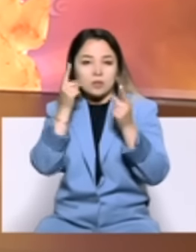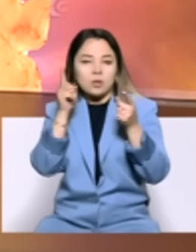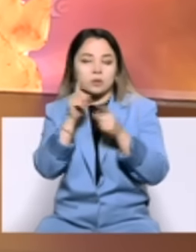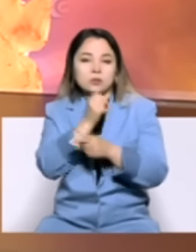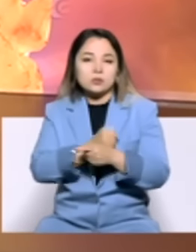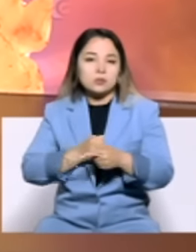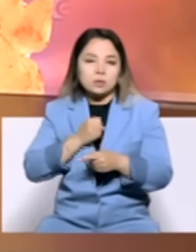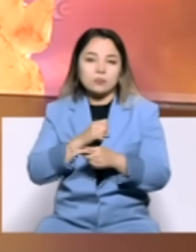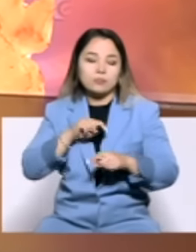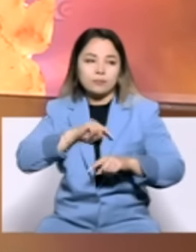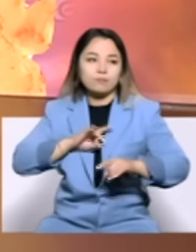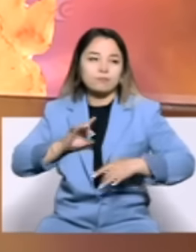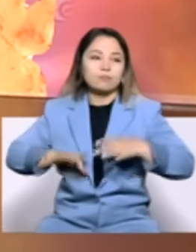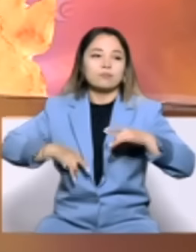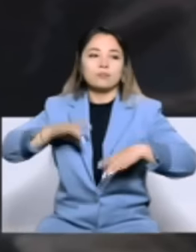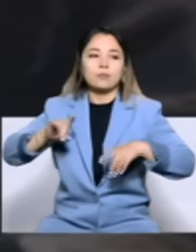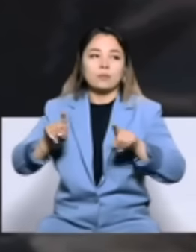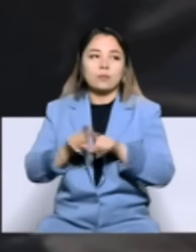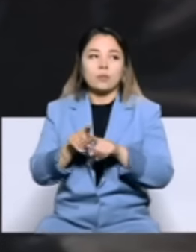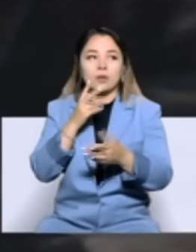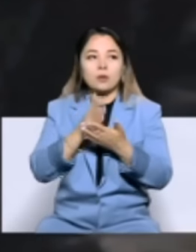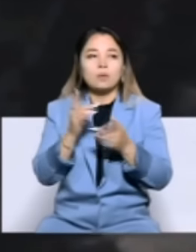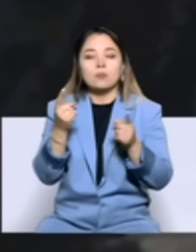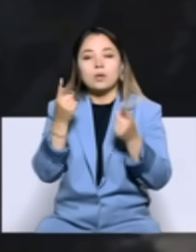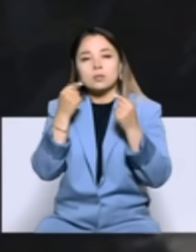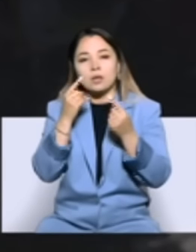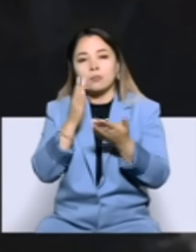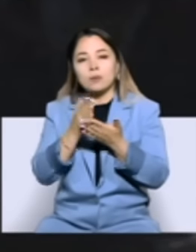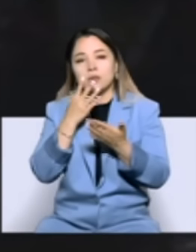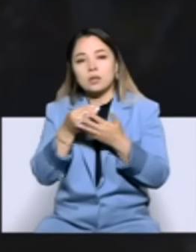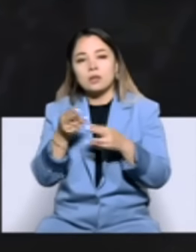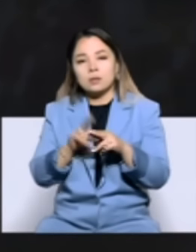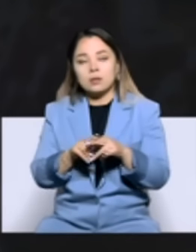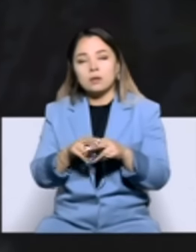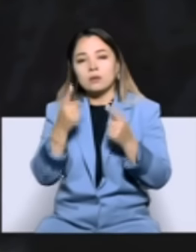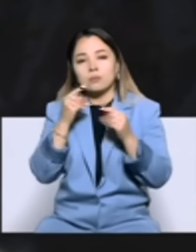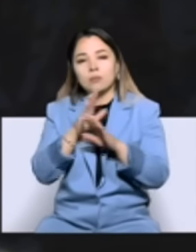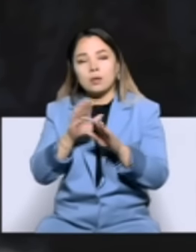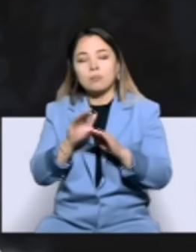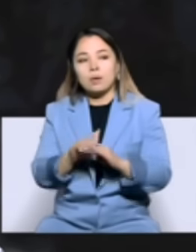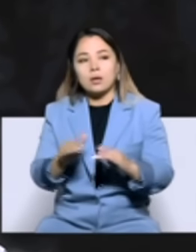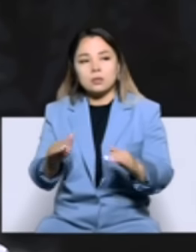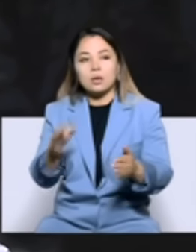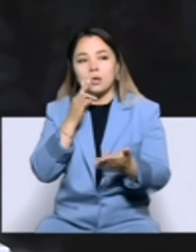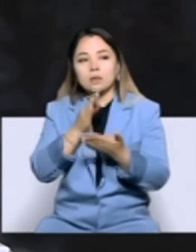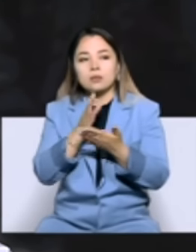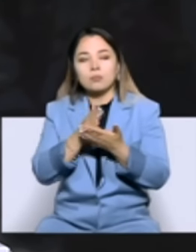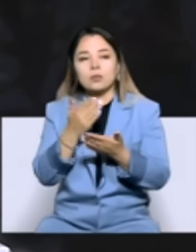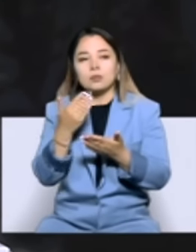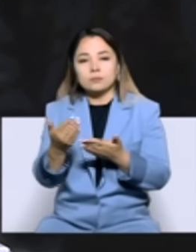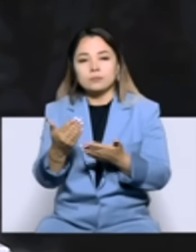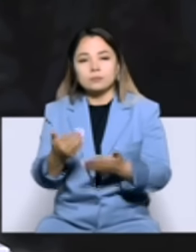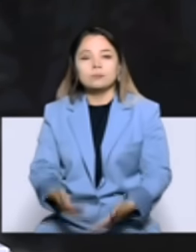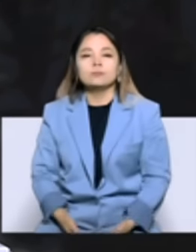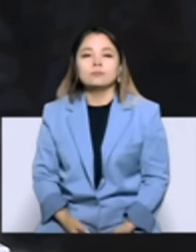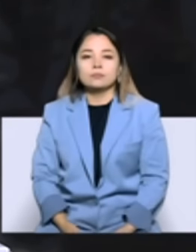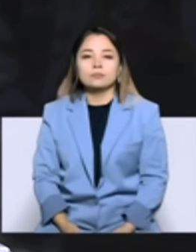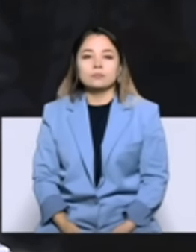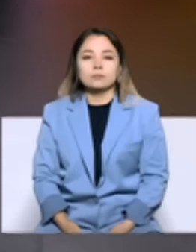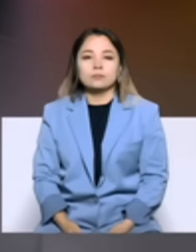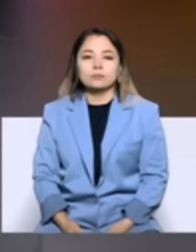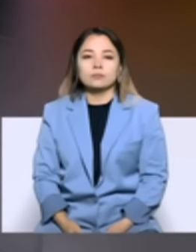тығылып, булығып барып, неге жылатасың? Жылатпа баланы деді.